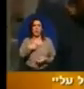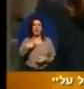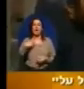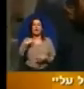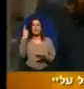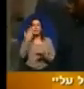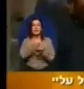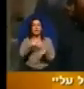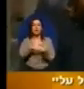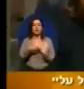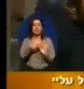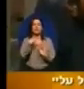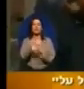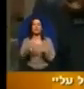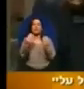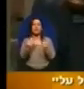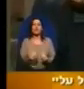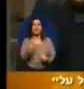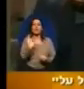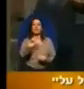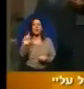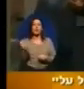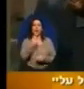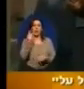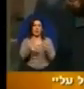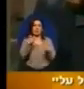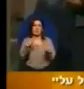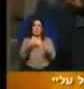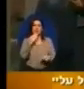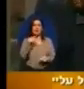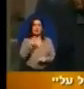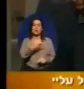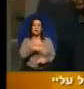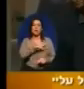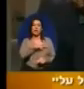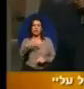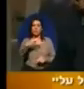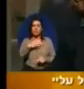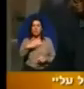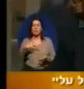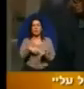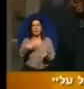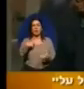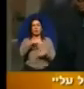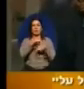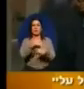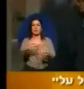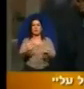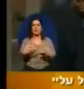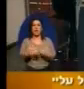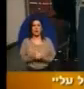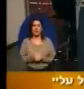תוכנית שהיא טובה לכל אזרחי מדינת ישראל, וזאת האחריות שלי כמישהו, כמנהיגת